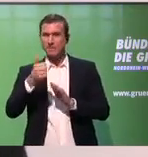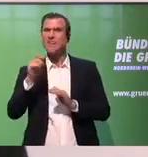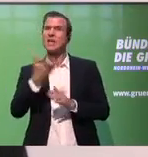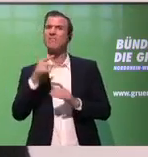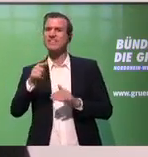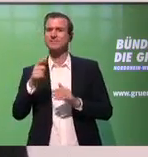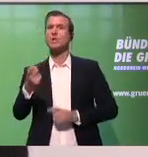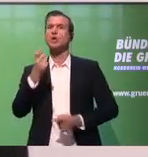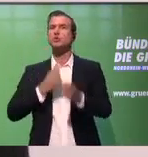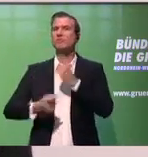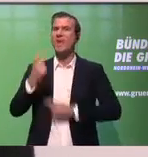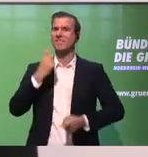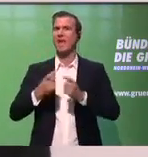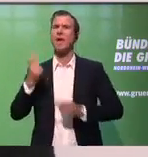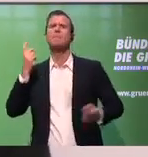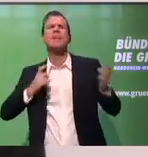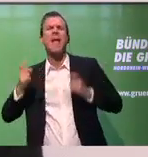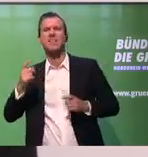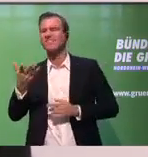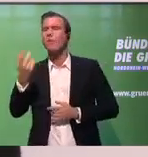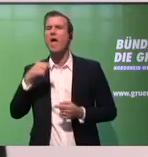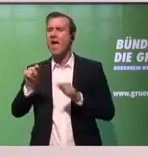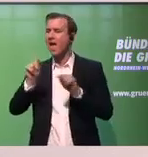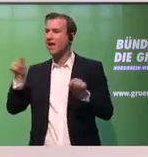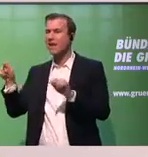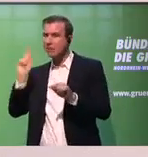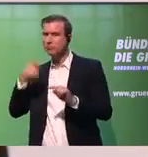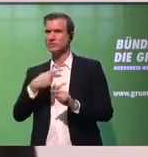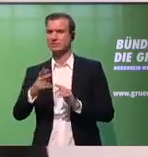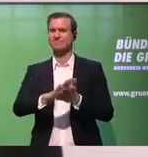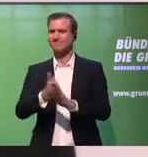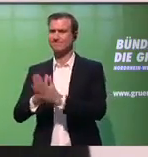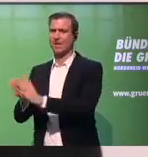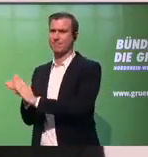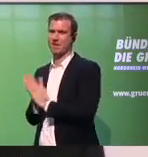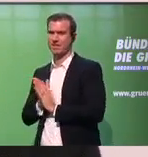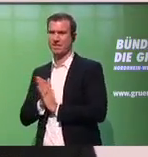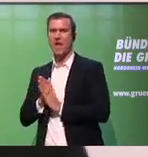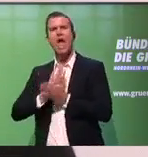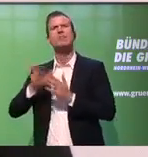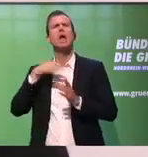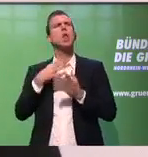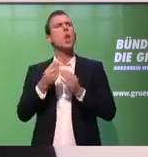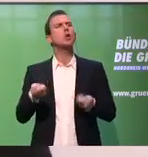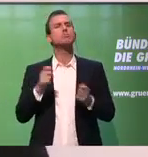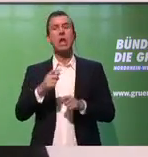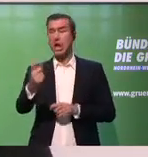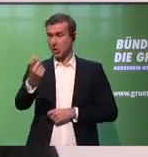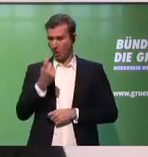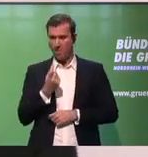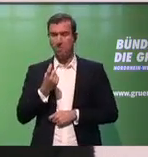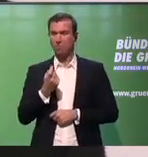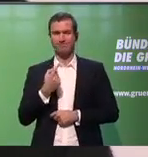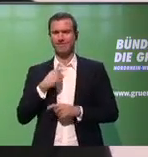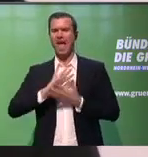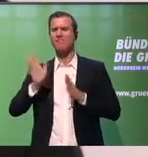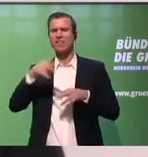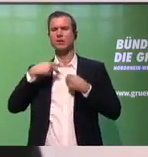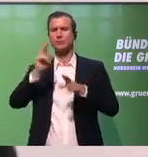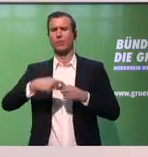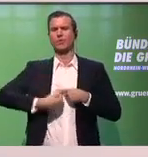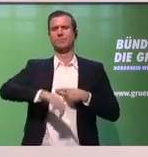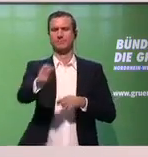oder Immigranten kommen, und nicht einfach nur eine Lösung zu beschließen, die darin besteht, die Leute zurückzuschicken. Wir brauchen